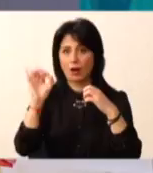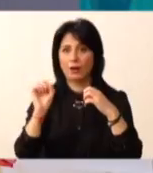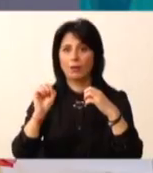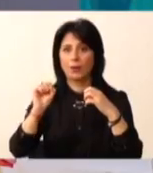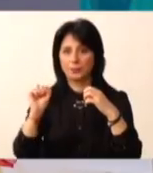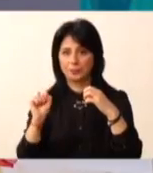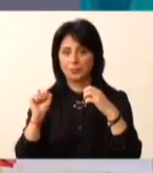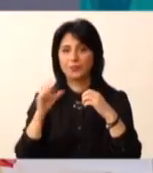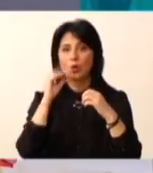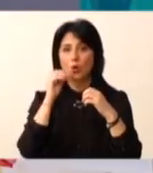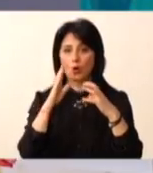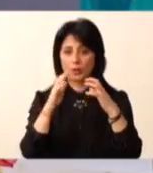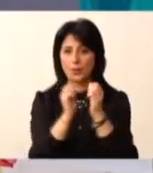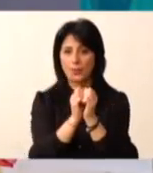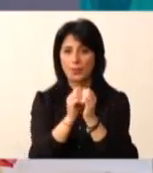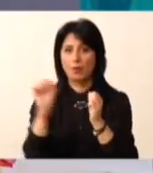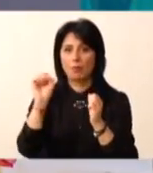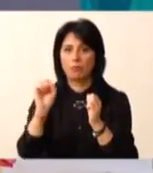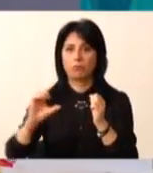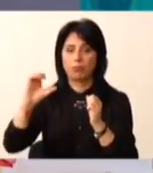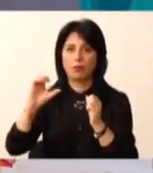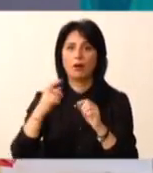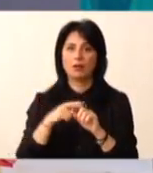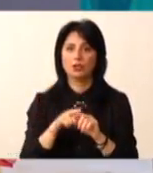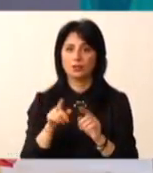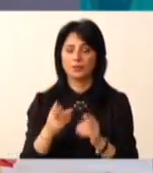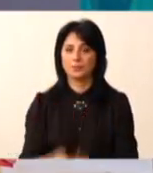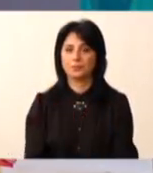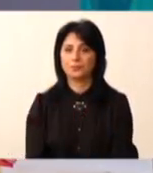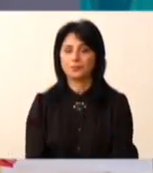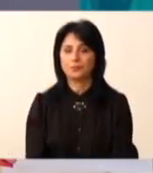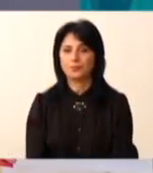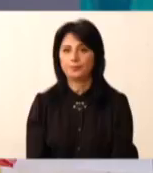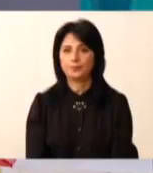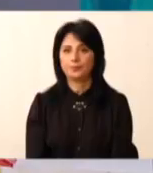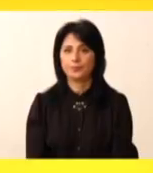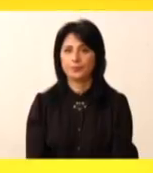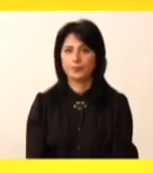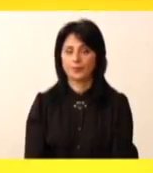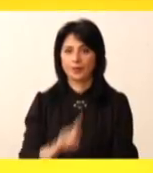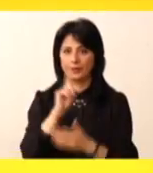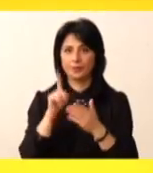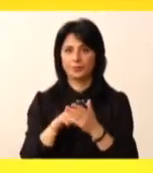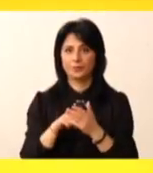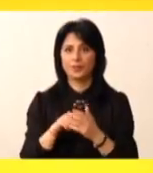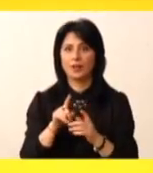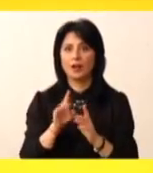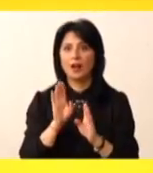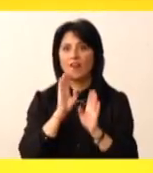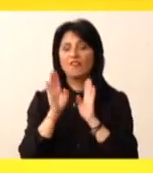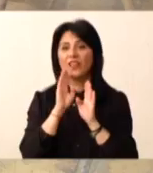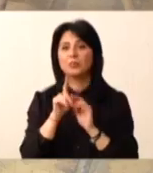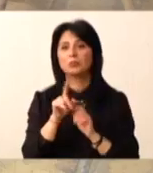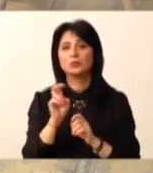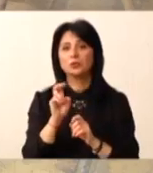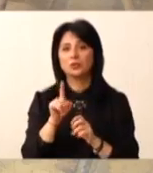მომატებულია, მომატებული დონე ნიშნავს, რომ ფარისებრი ჯირკვლის ჰორმონების დონე დაქვეითებულია. დაგვისიკითხა, რომ არ გაგვიბრაზნა Facebook